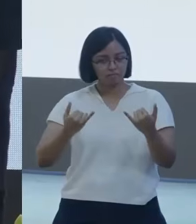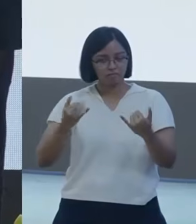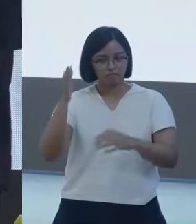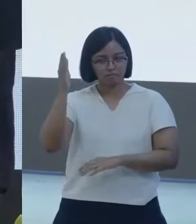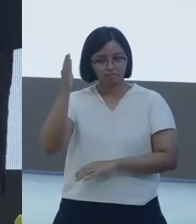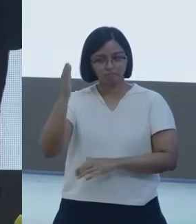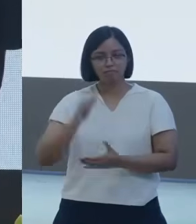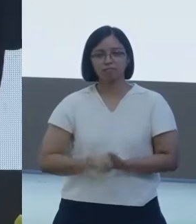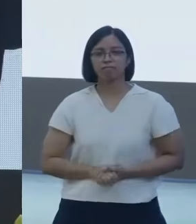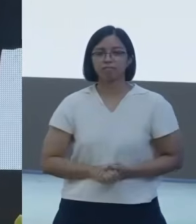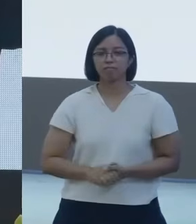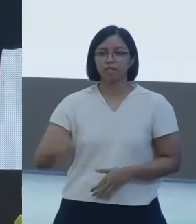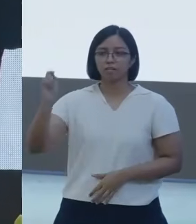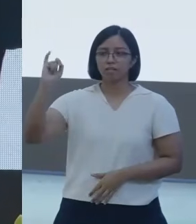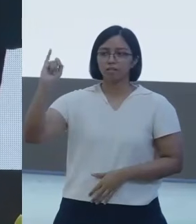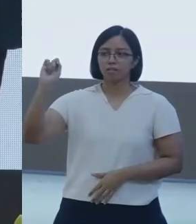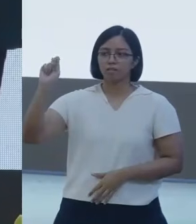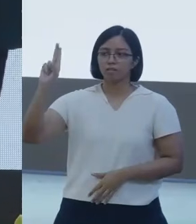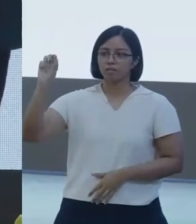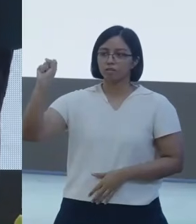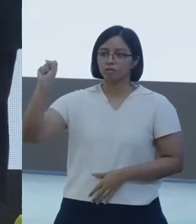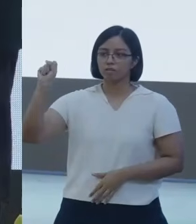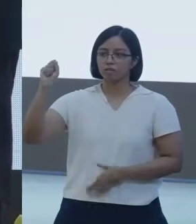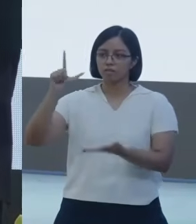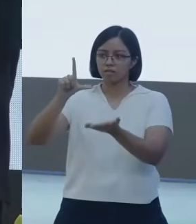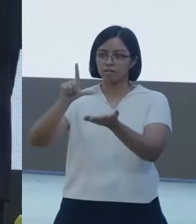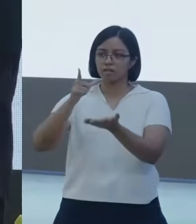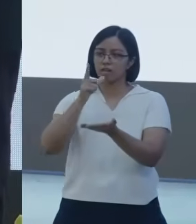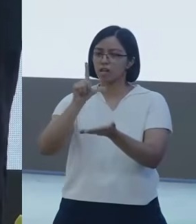Maiksi lang po itong Titus.